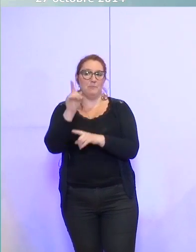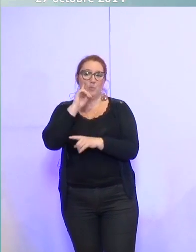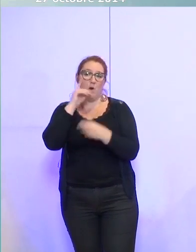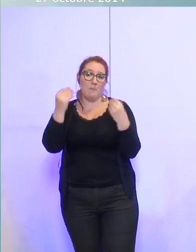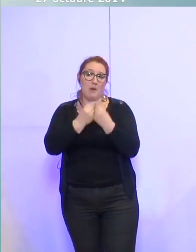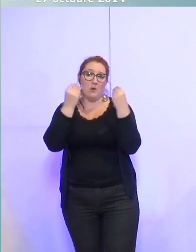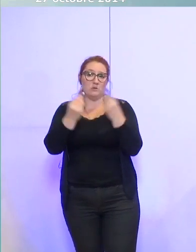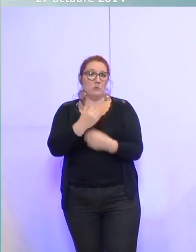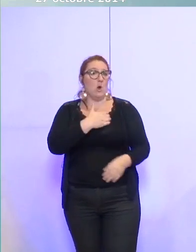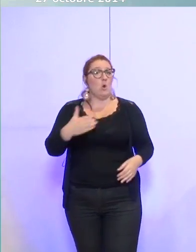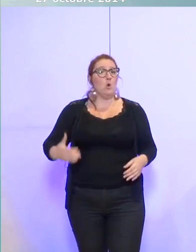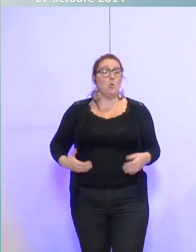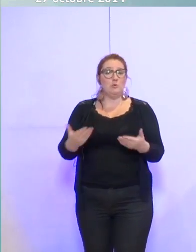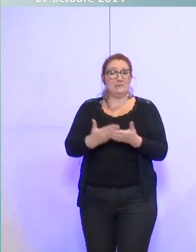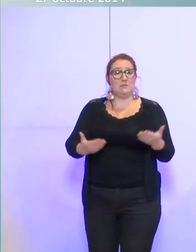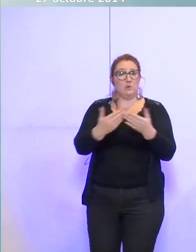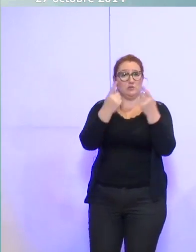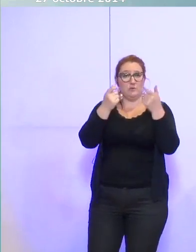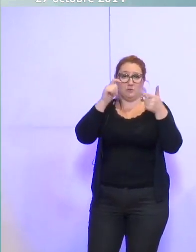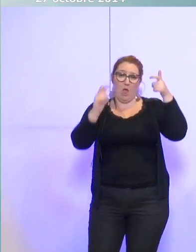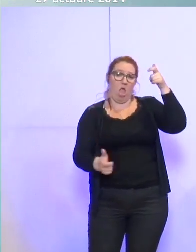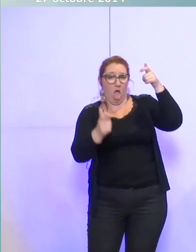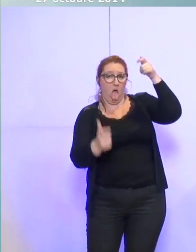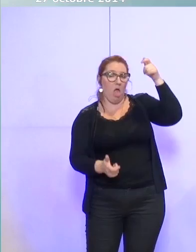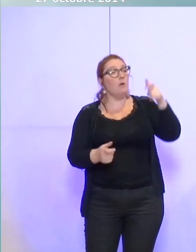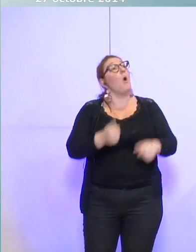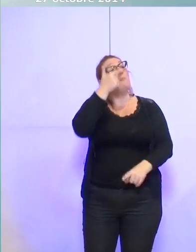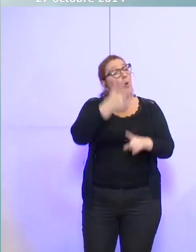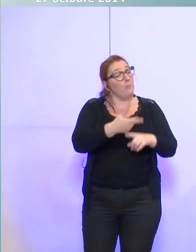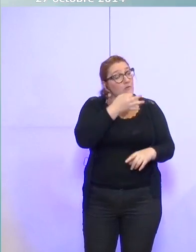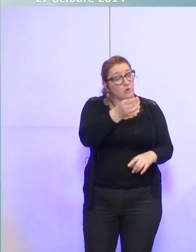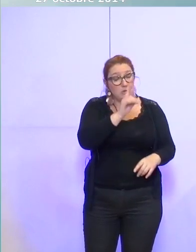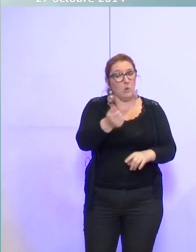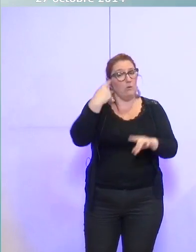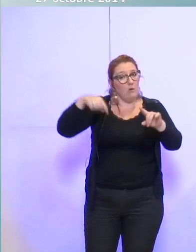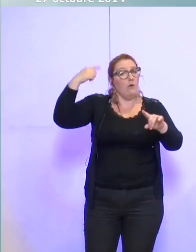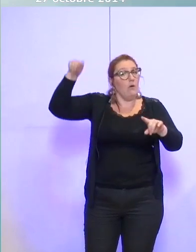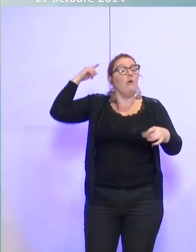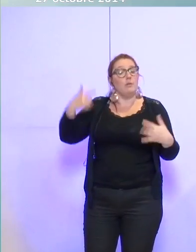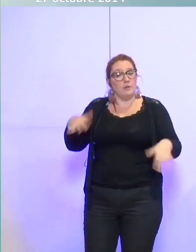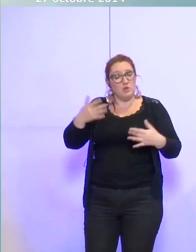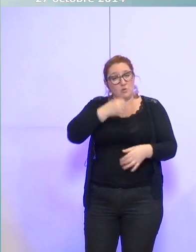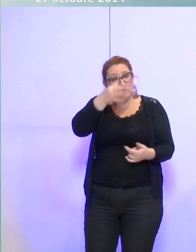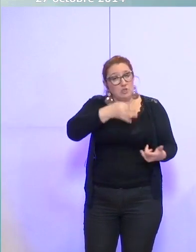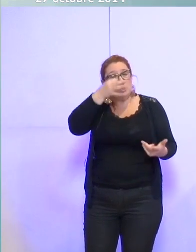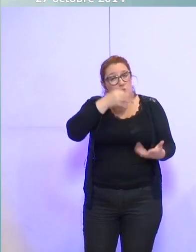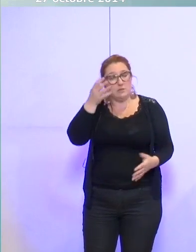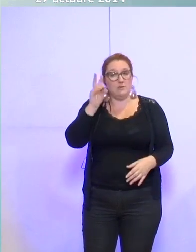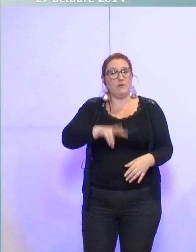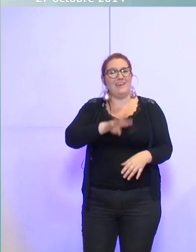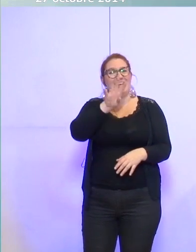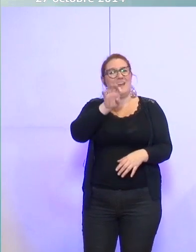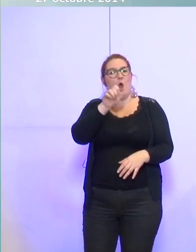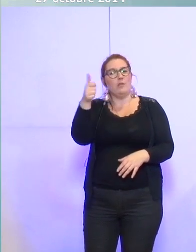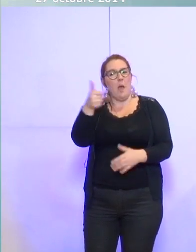financière de notre commune, elle est dramatique. Ce n'est pas la première fois que je le dis. Et vous avez eu l'honnêteté de comparer ces 41 millions d'euros à